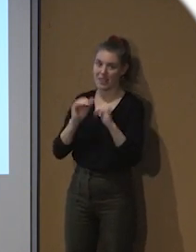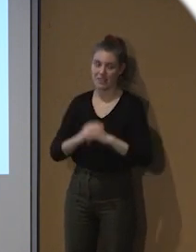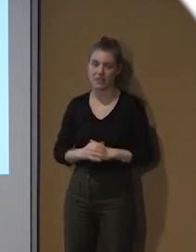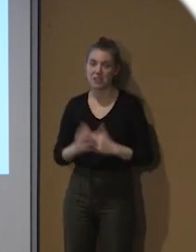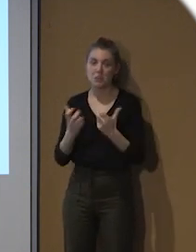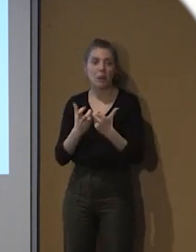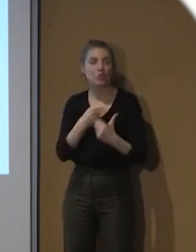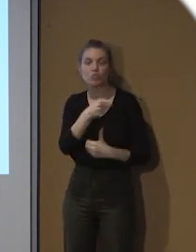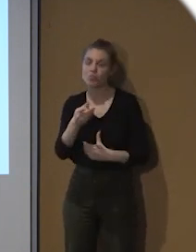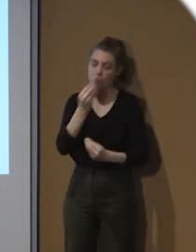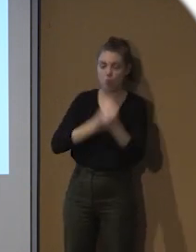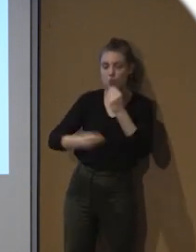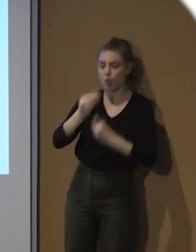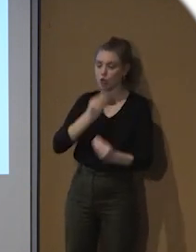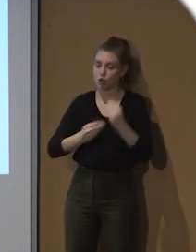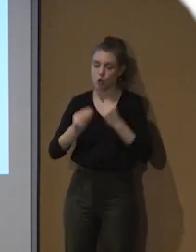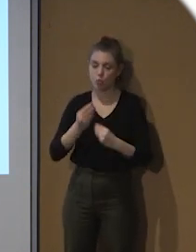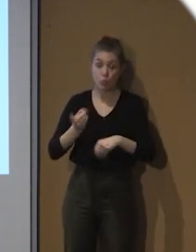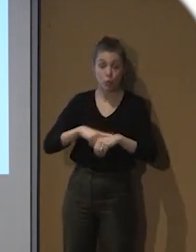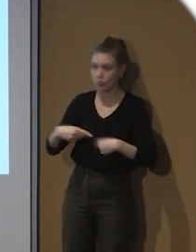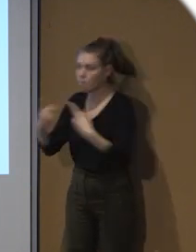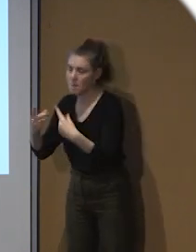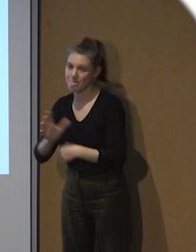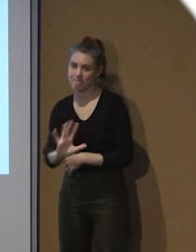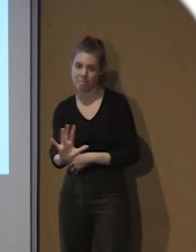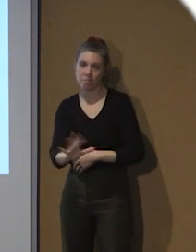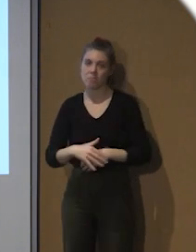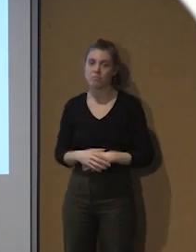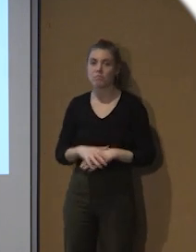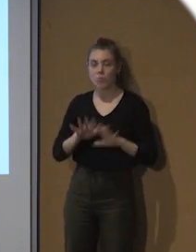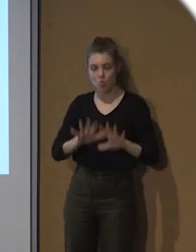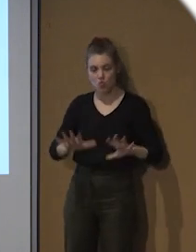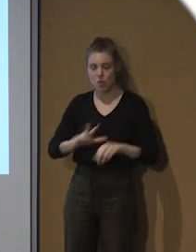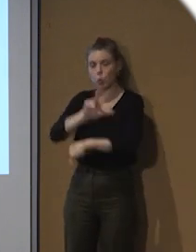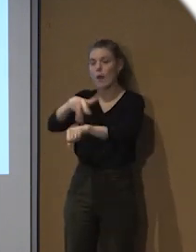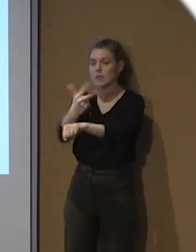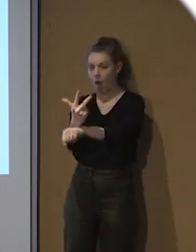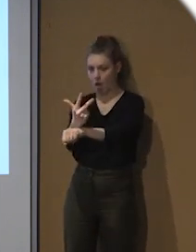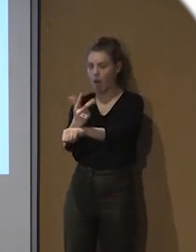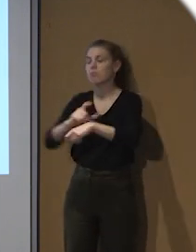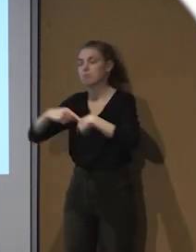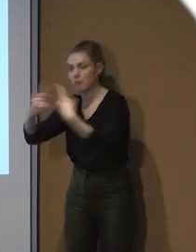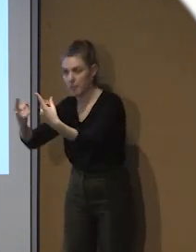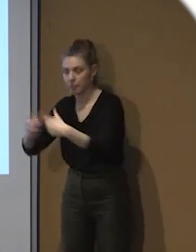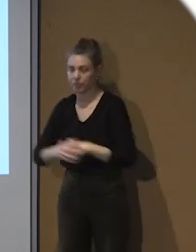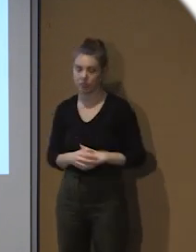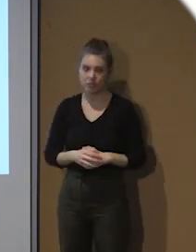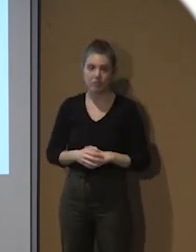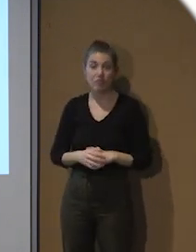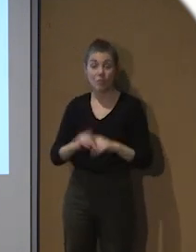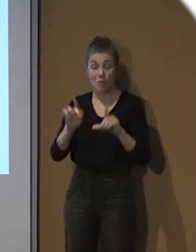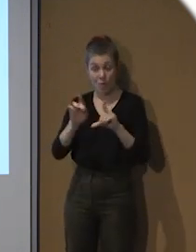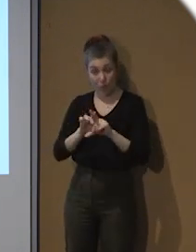après un repas ou au décours d'un repas. Il faut laisser au moins 3 heures. L'activité physique va augmenter le